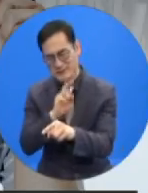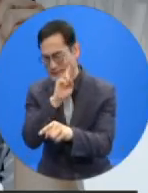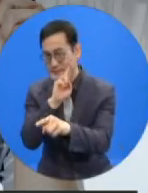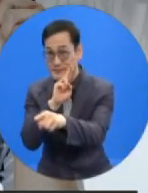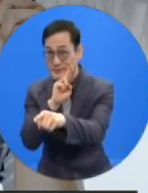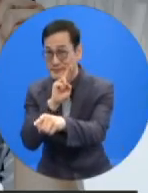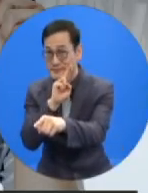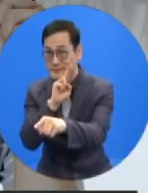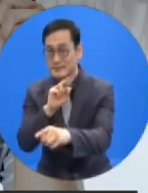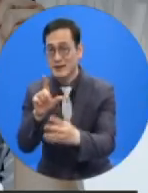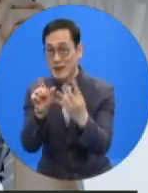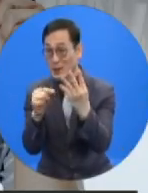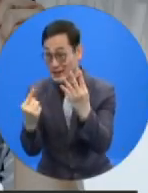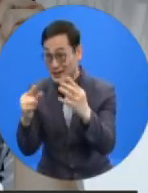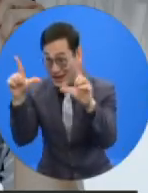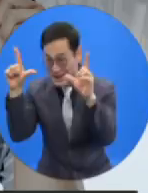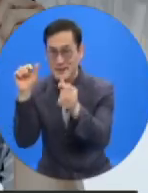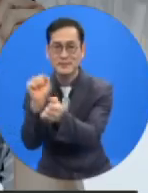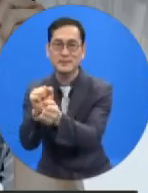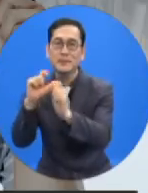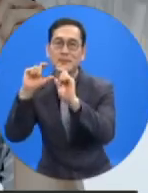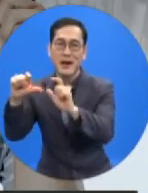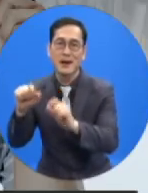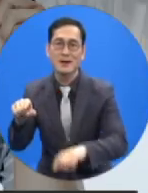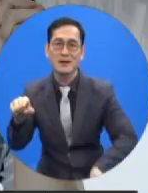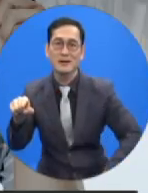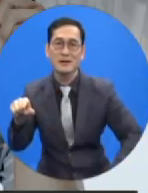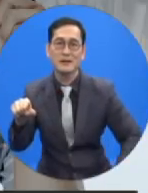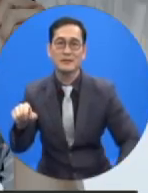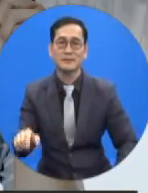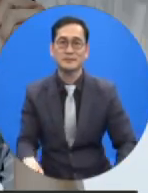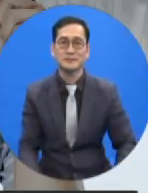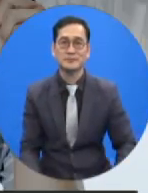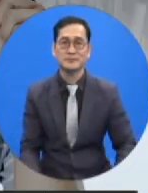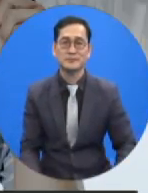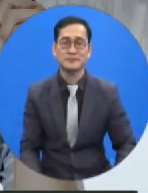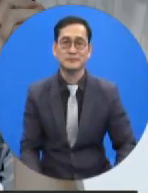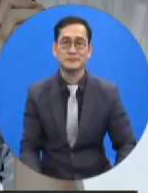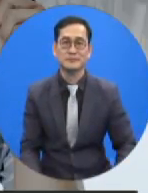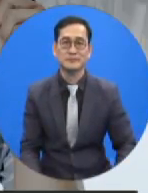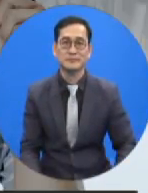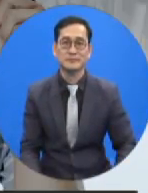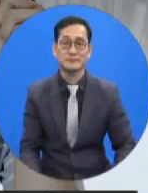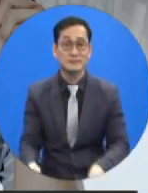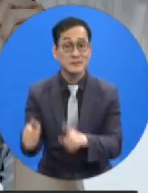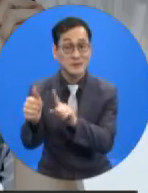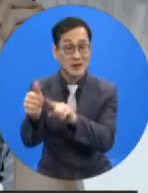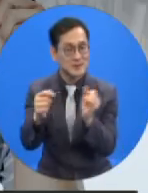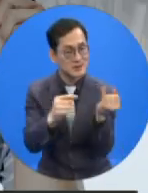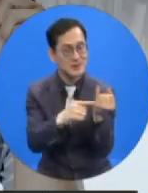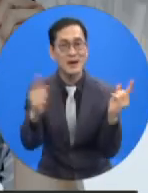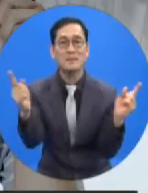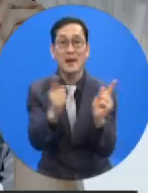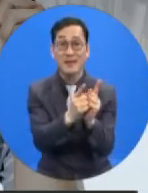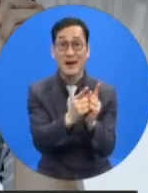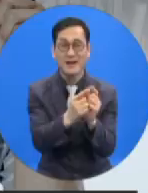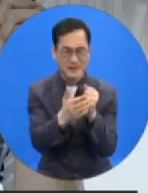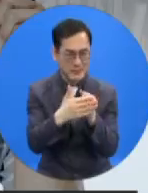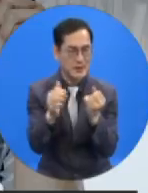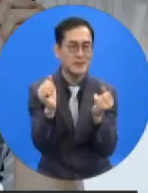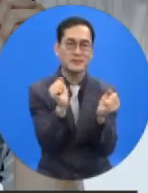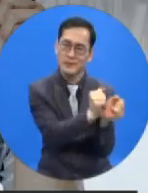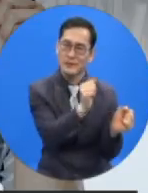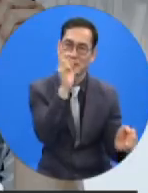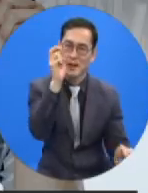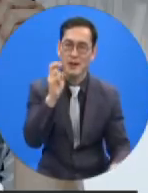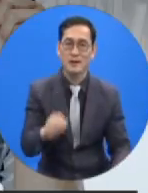이 남성 연예인에게 이 여성 유흥주점 여종업원이 옮은 것 아니냐라고 추정을 하고 있고 물론